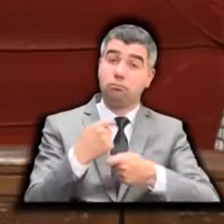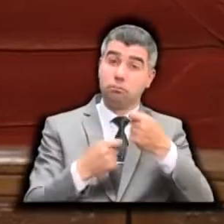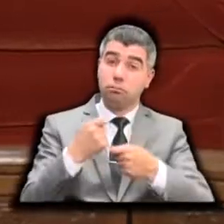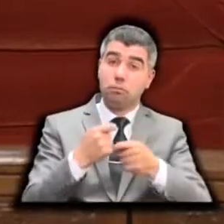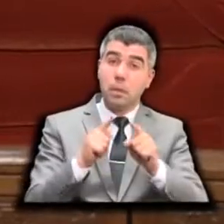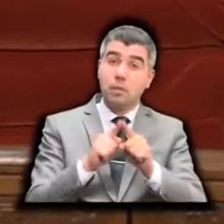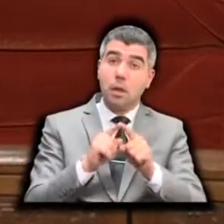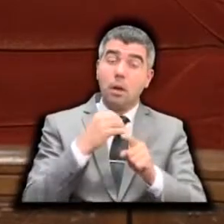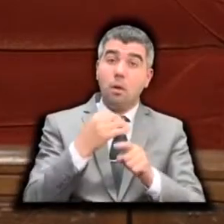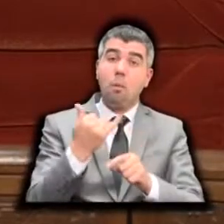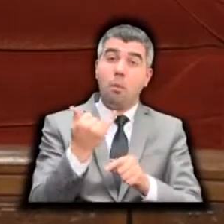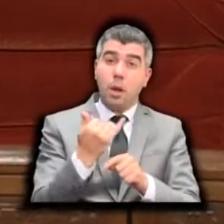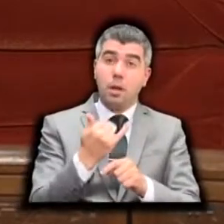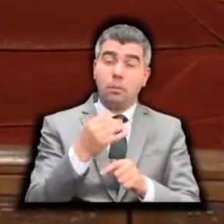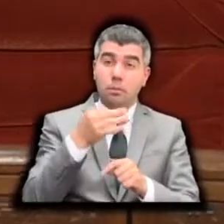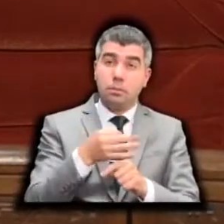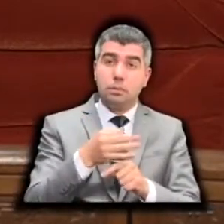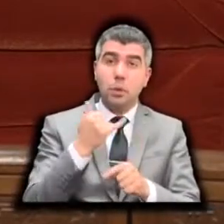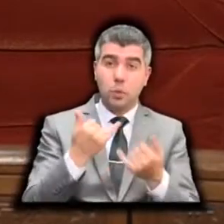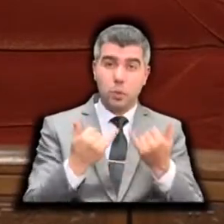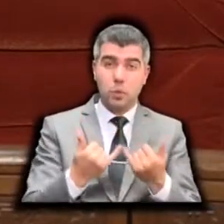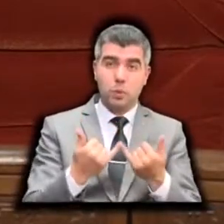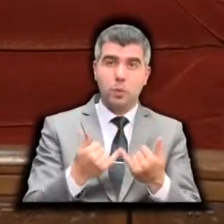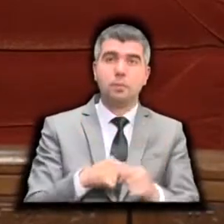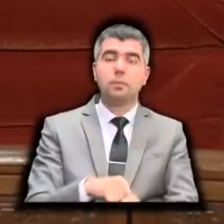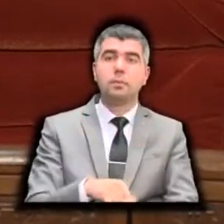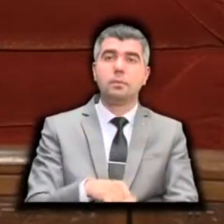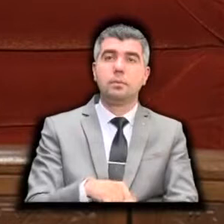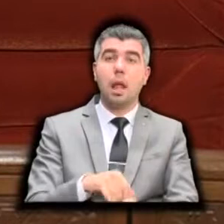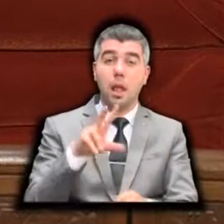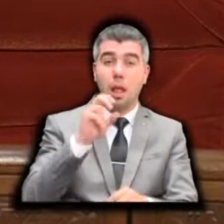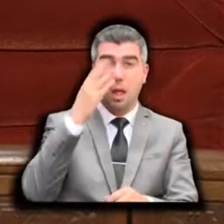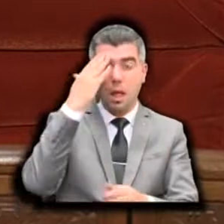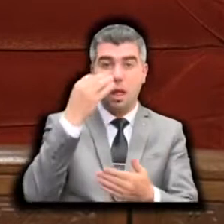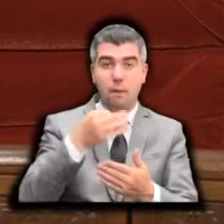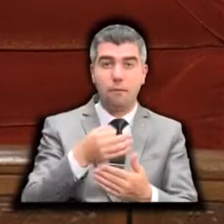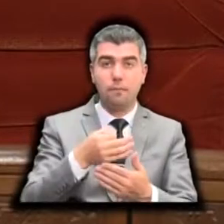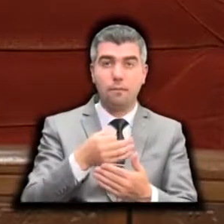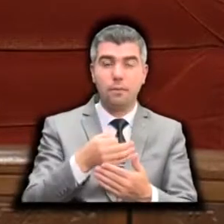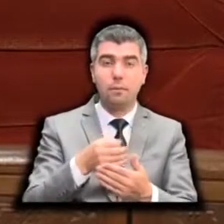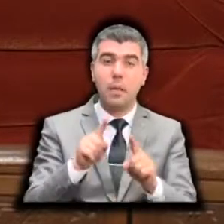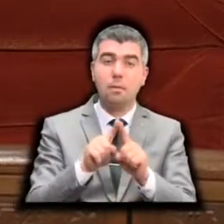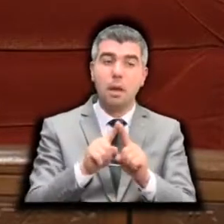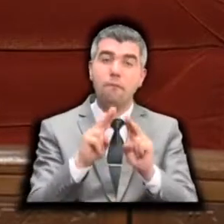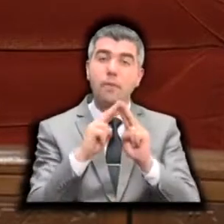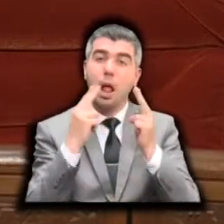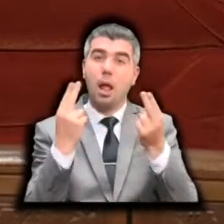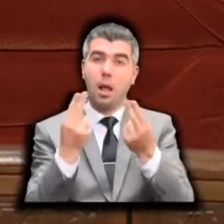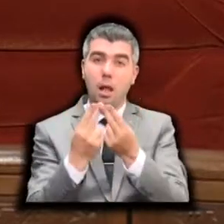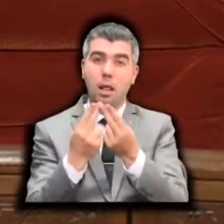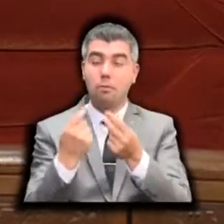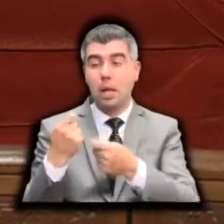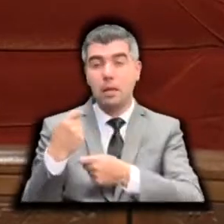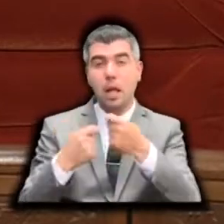تضامني، هذا موضوع مهم ومهم جدا، واليوم ينبغي أن يعني أن نعلم جميعا أنه يوفر أنه في العالم اليوم الاقتصاد الاجتماعي